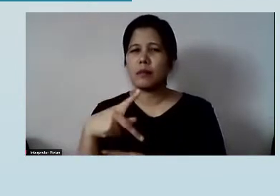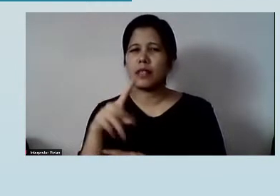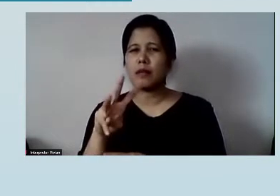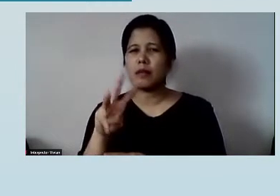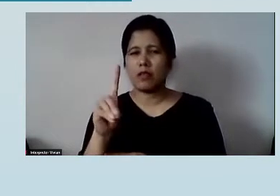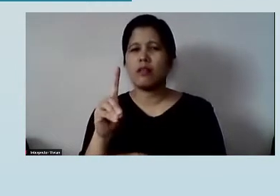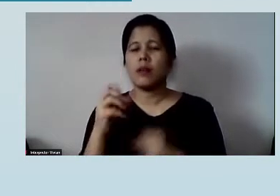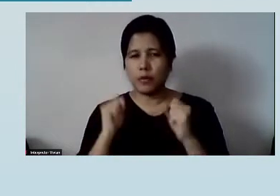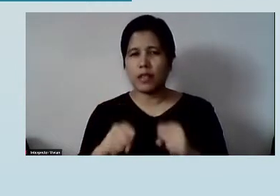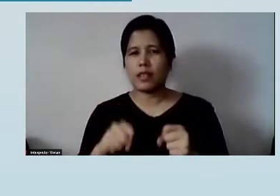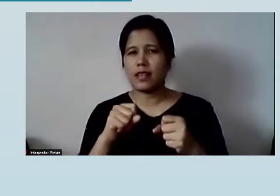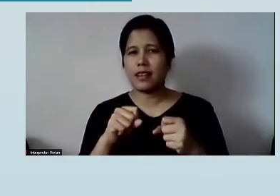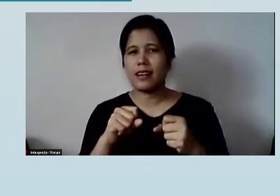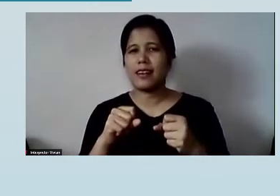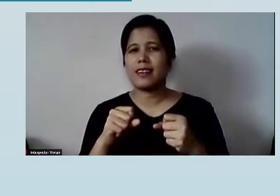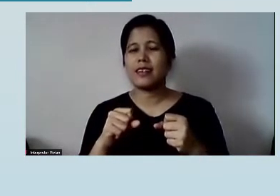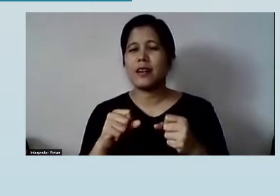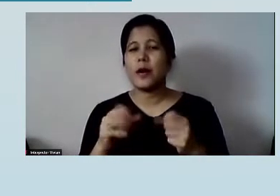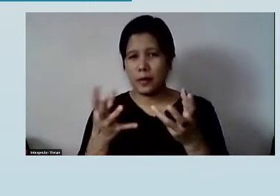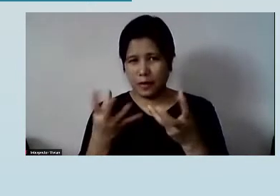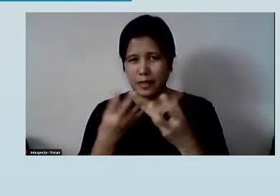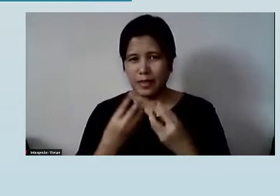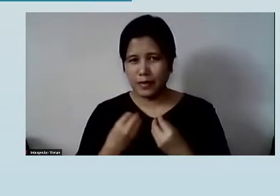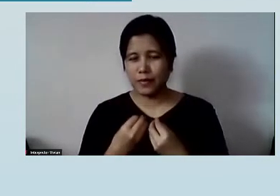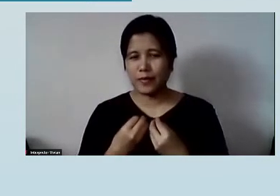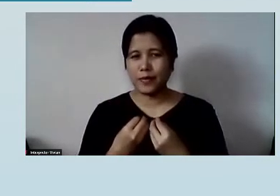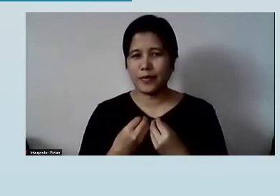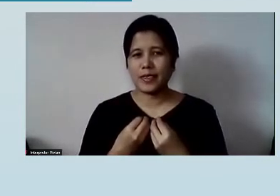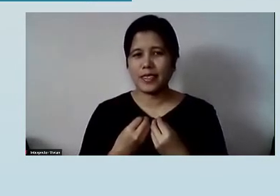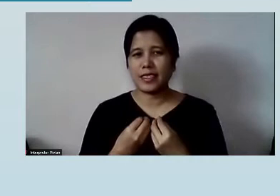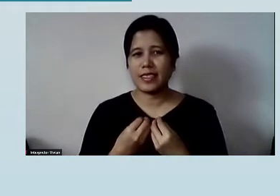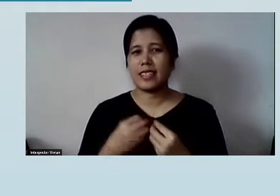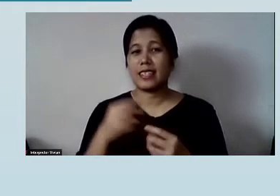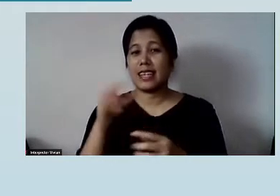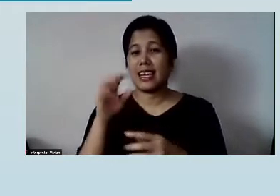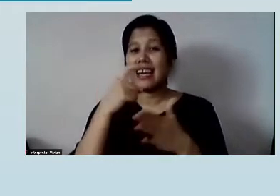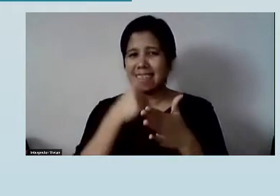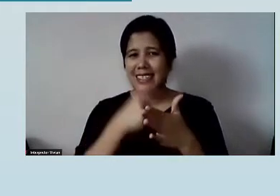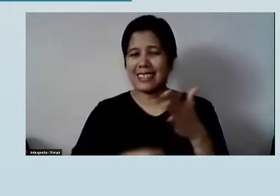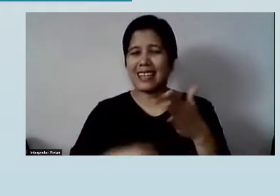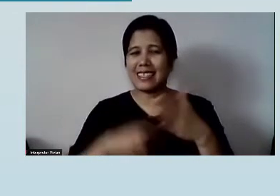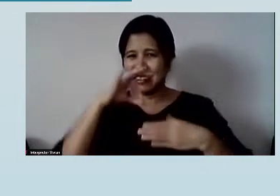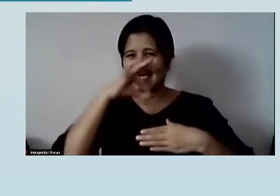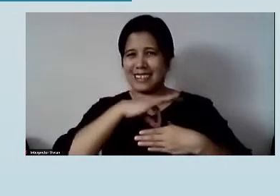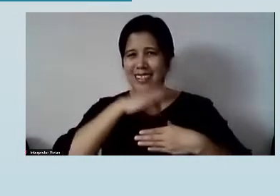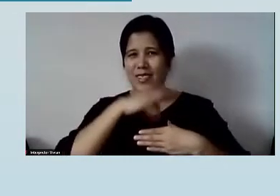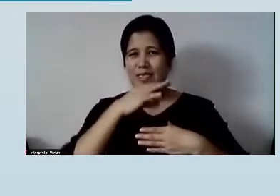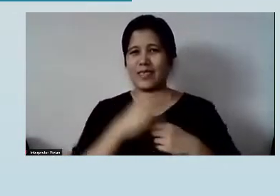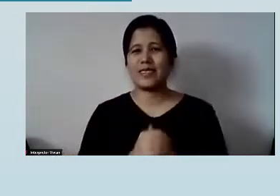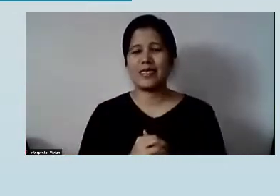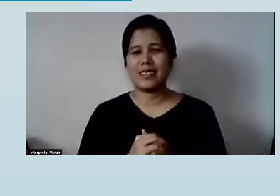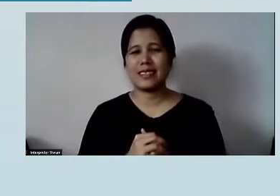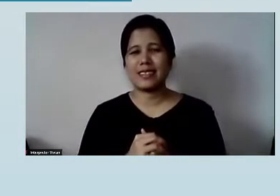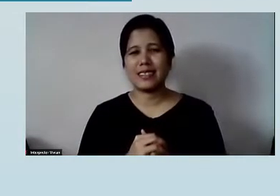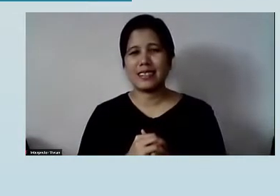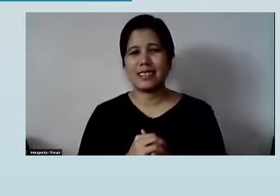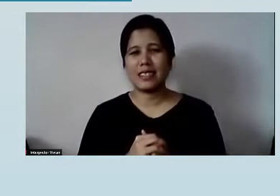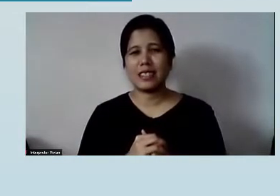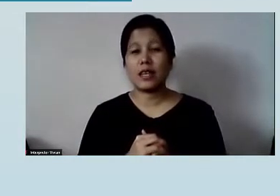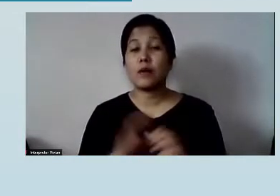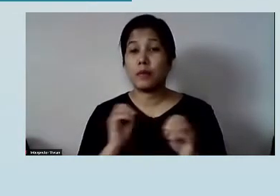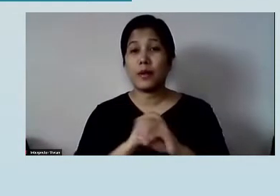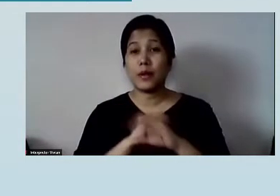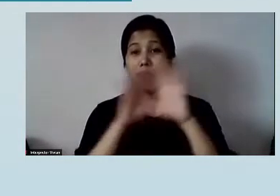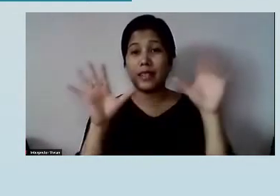tax incentives mo by 2021 pa, yung tax year 2021. And then, maliwanag po